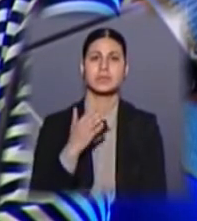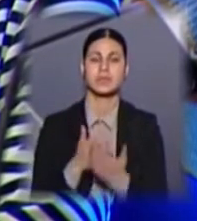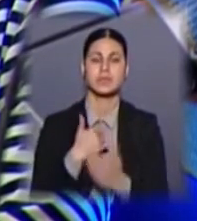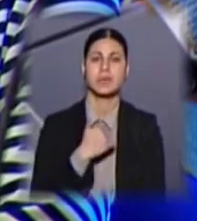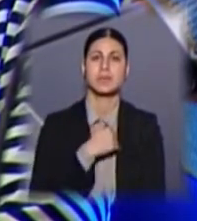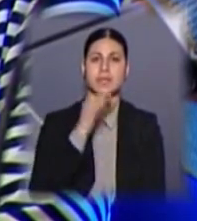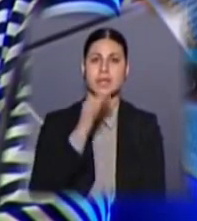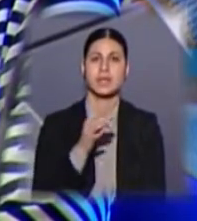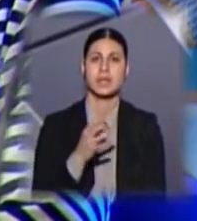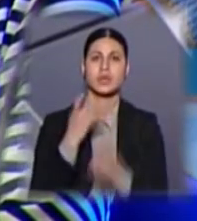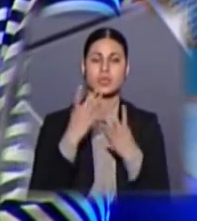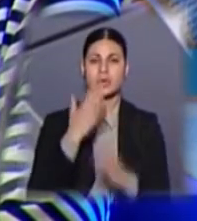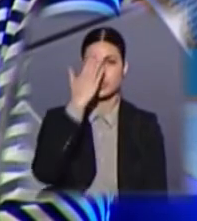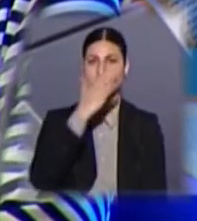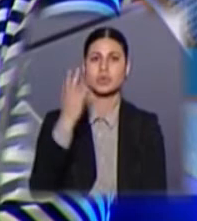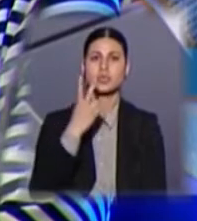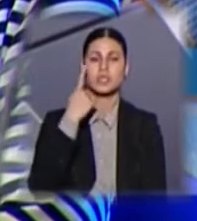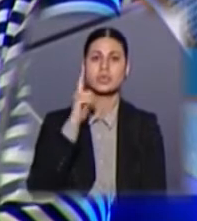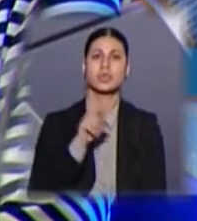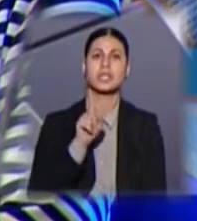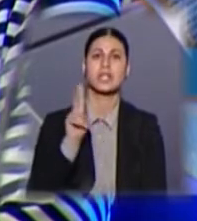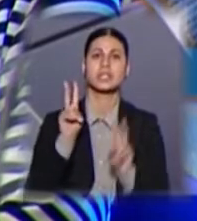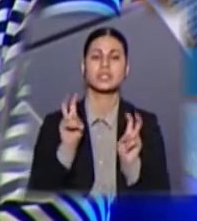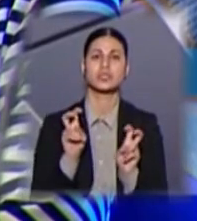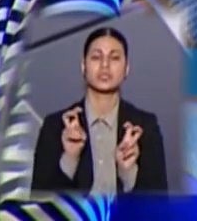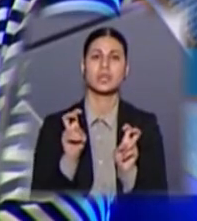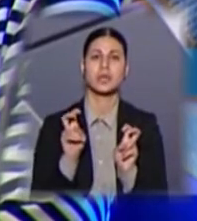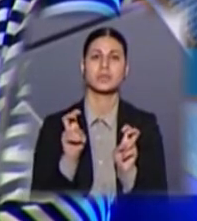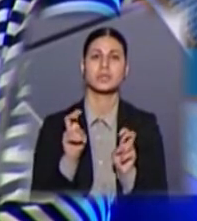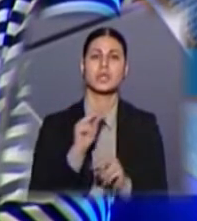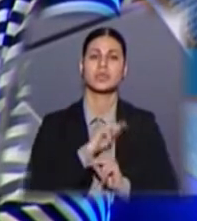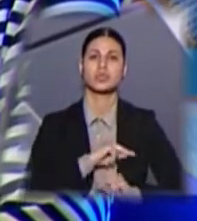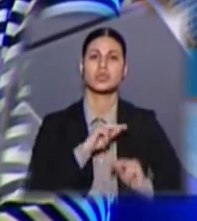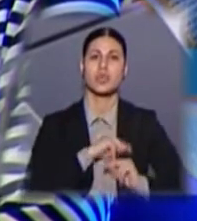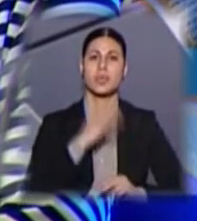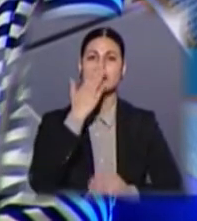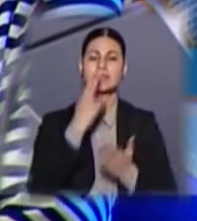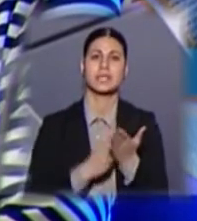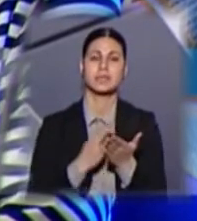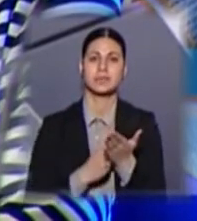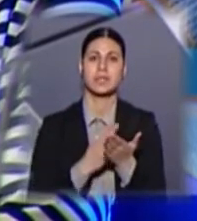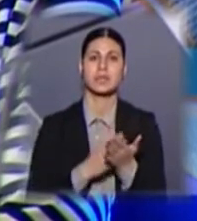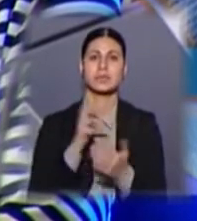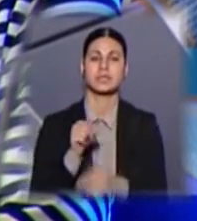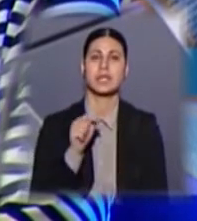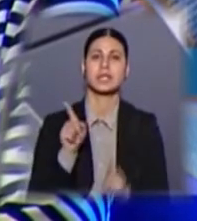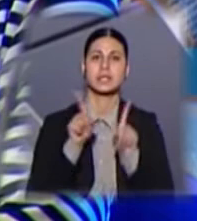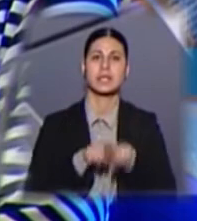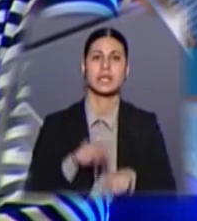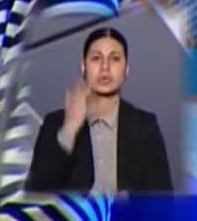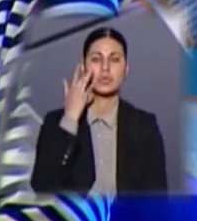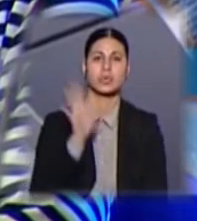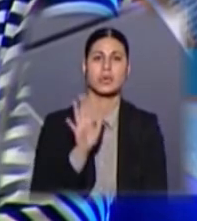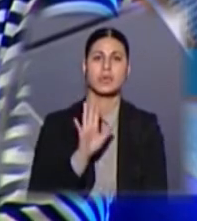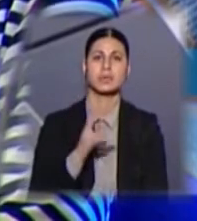რომ უბრალოდ მოსახლეობა მიცოდეს, რას ნიშნავს მუშაობა სახელმწიფოებზე და თან ნუ